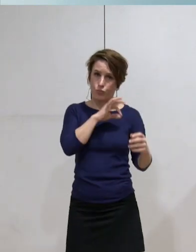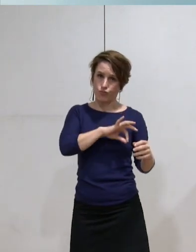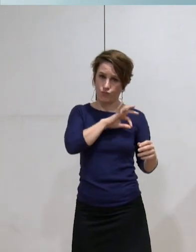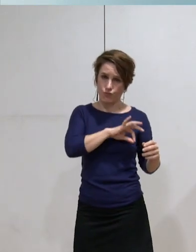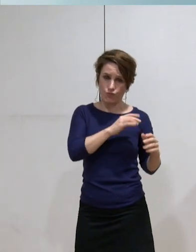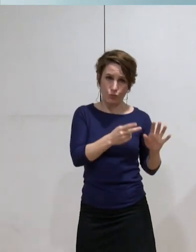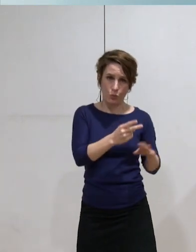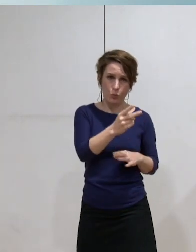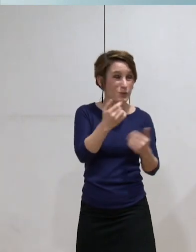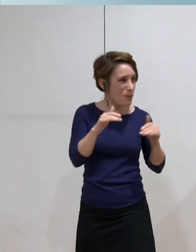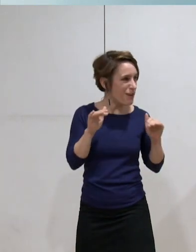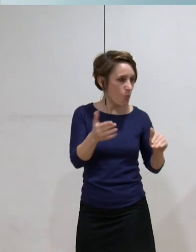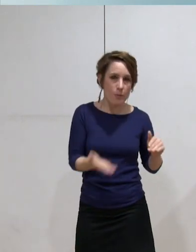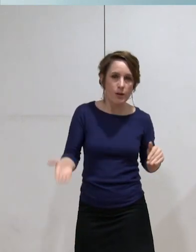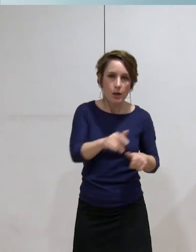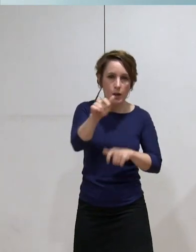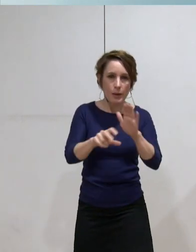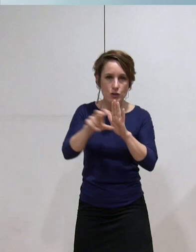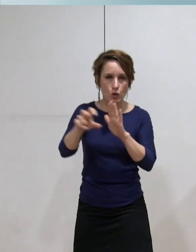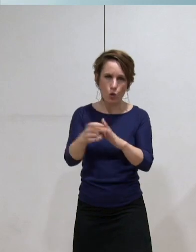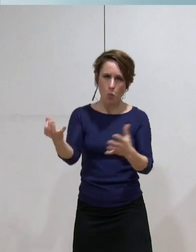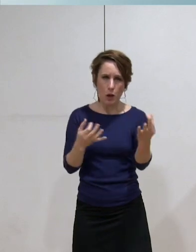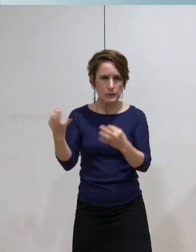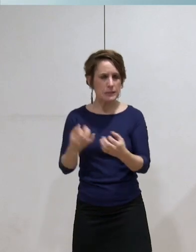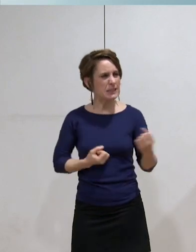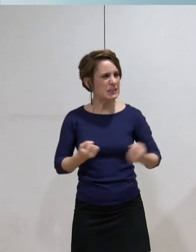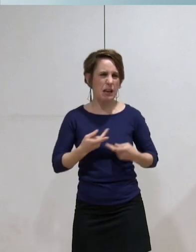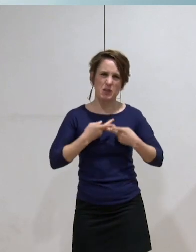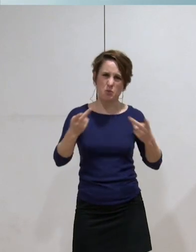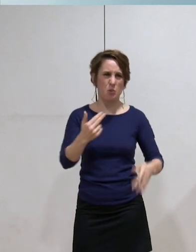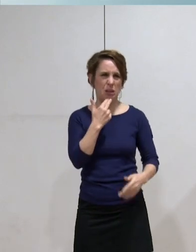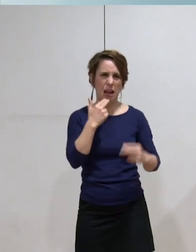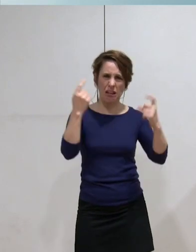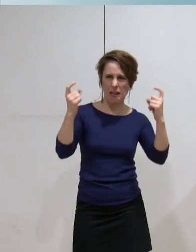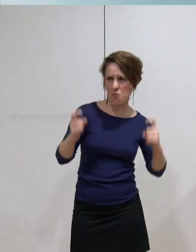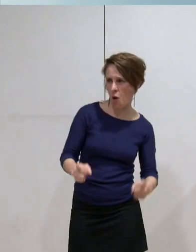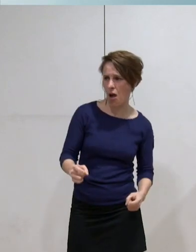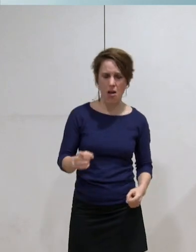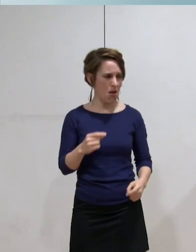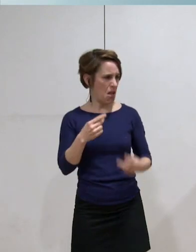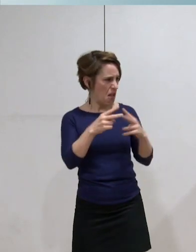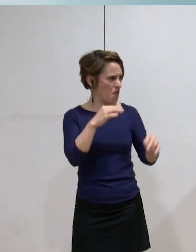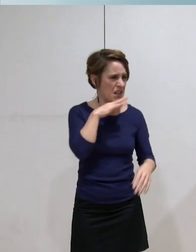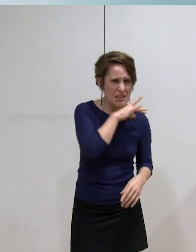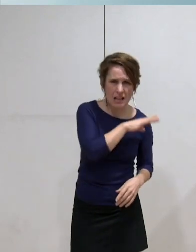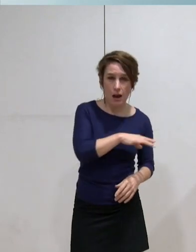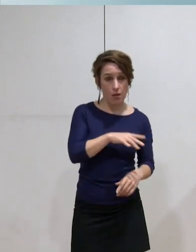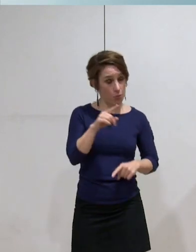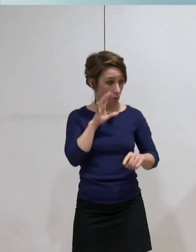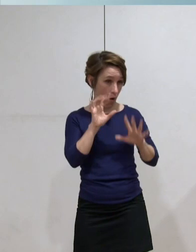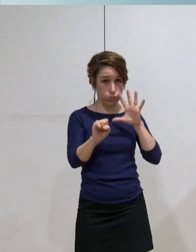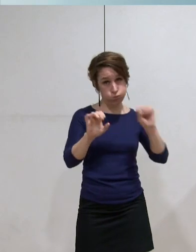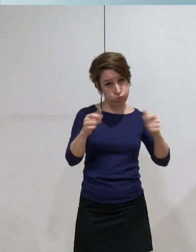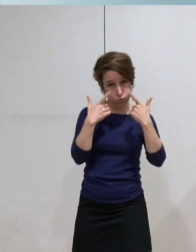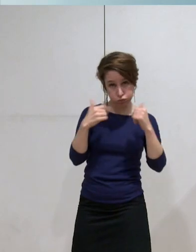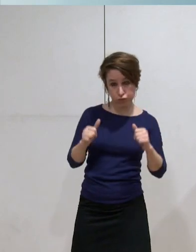disent mécontents de la de la dégradation des services publics un sentiment de ville sale et parfois ça n'est pas qu'un sentiment